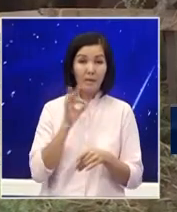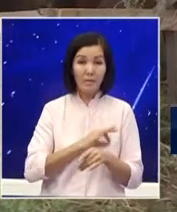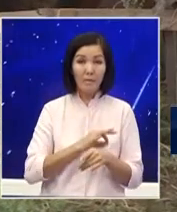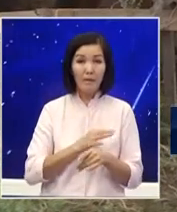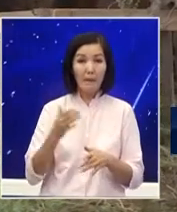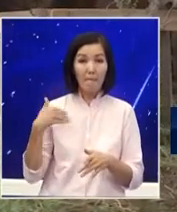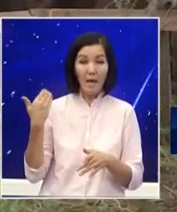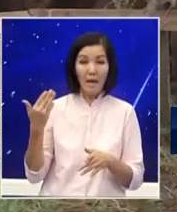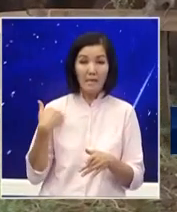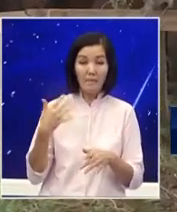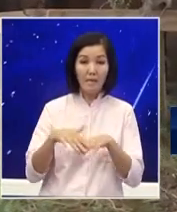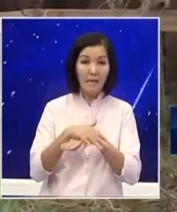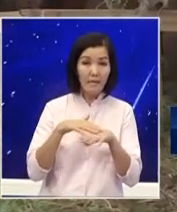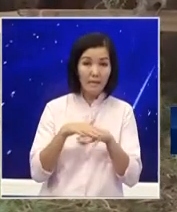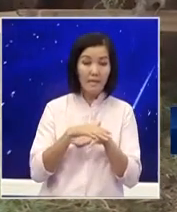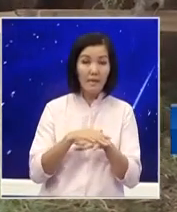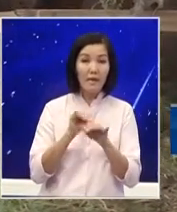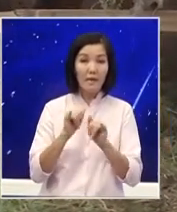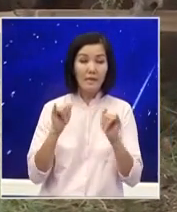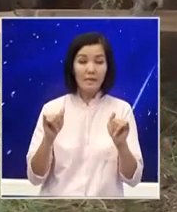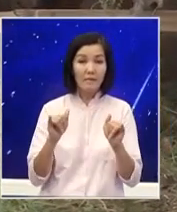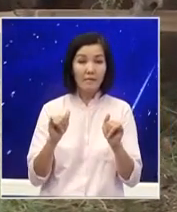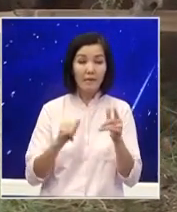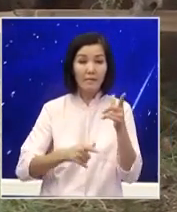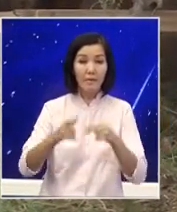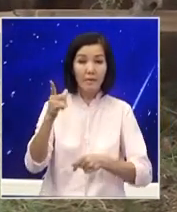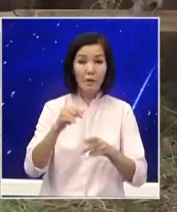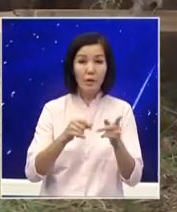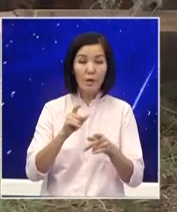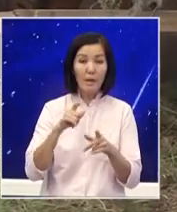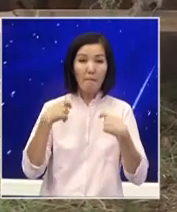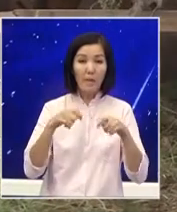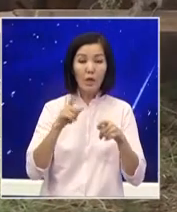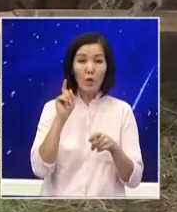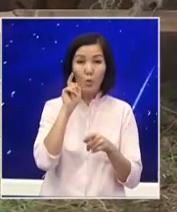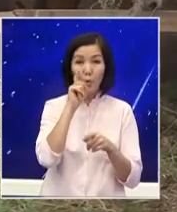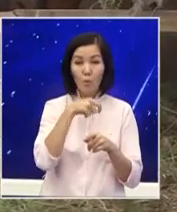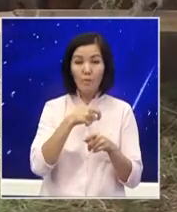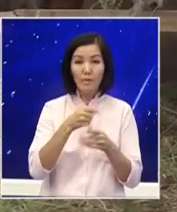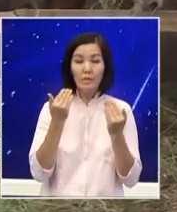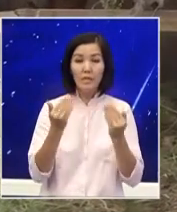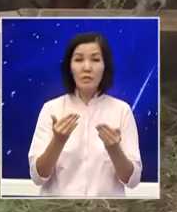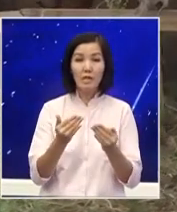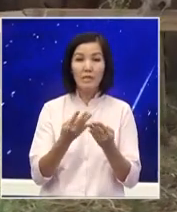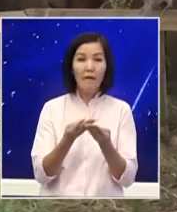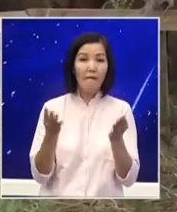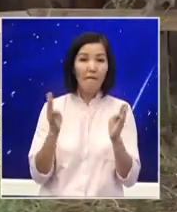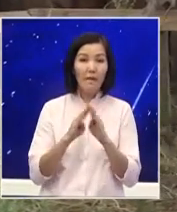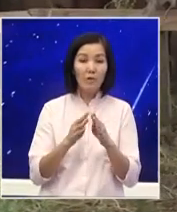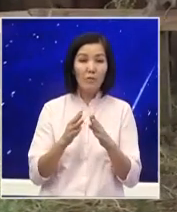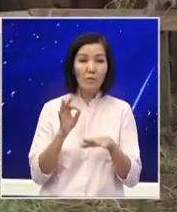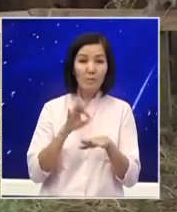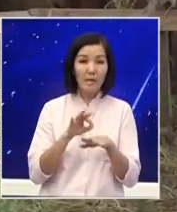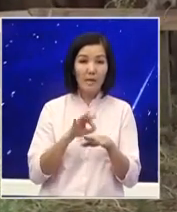полезным для населения я занимаюсь разведением дойных кобыл и продаю кумыс ведь сейчас когда везде этот коварный вирус людям нужно беречь здоровье